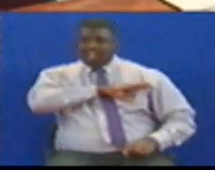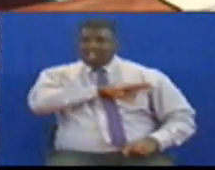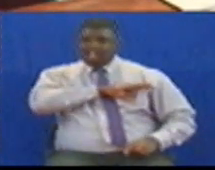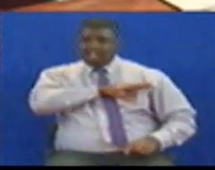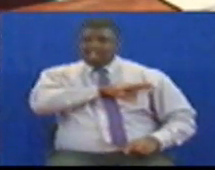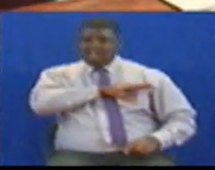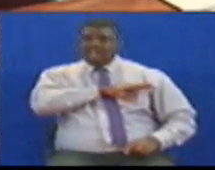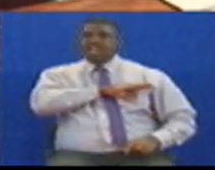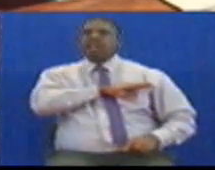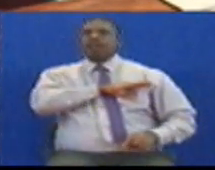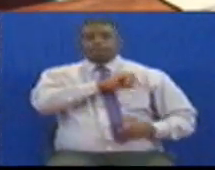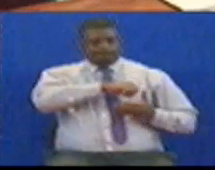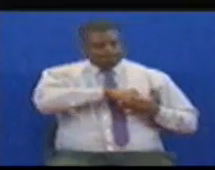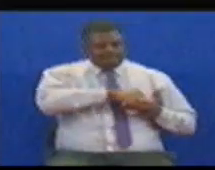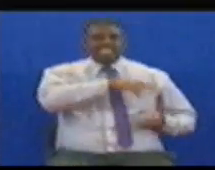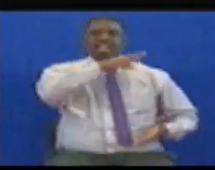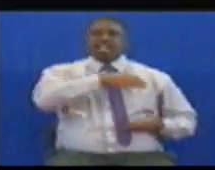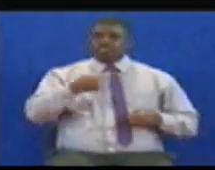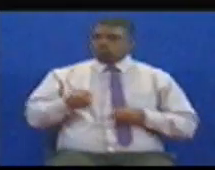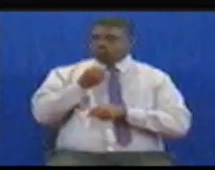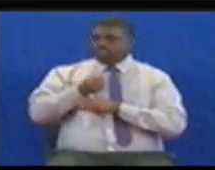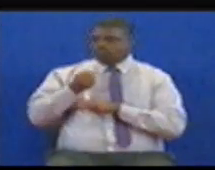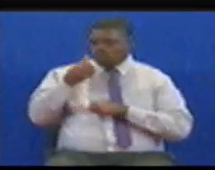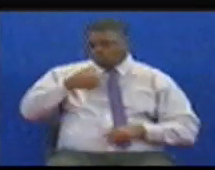na Maslahi katika Utumishi wa Umma,